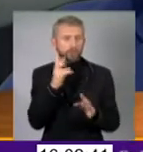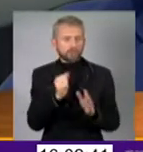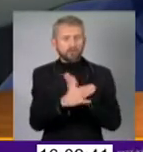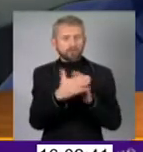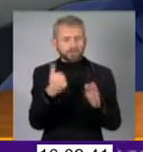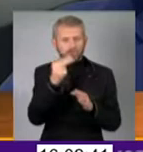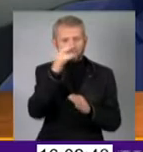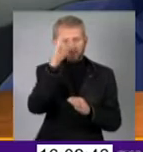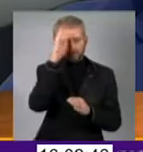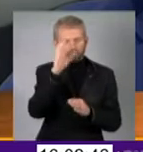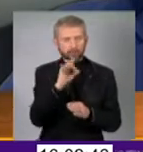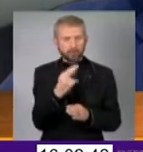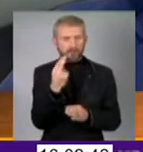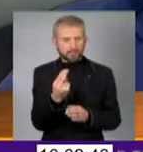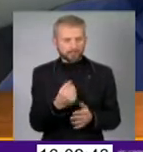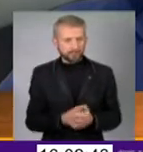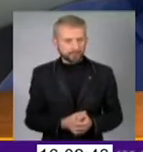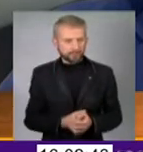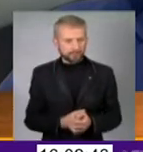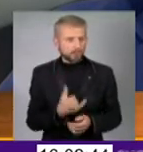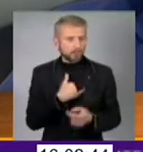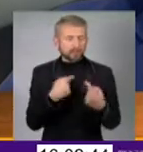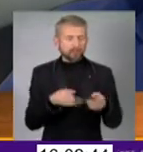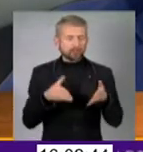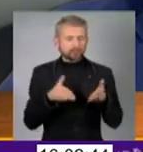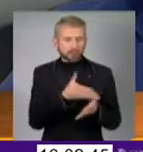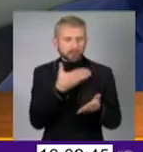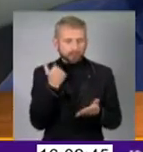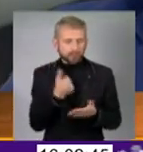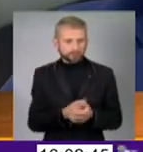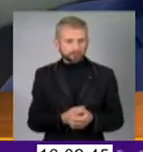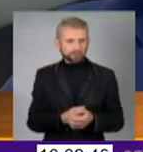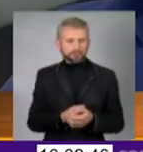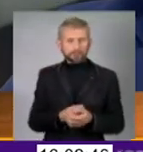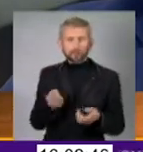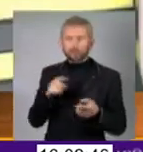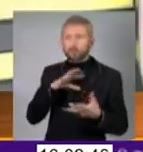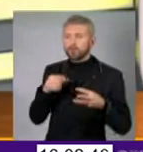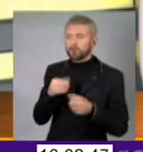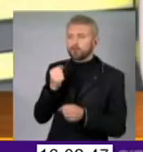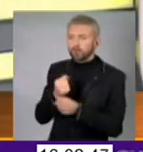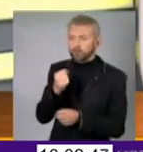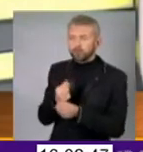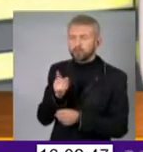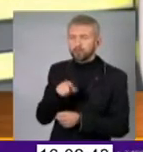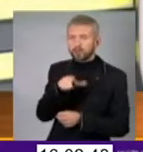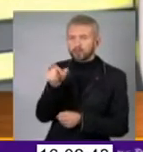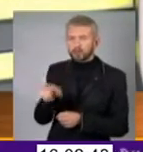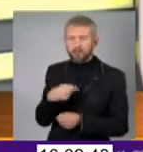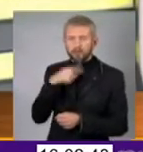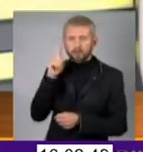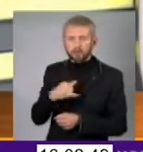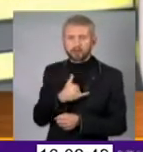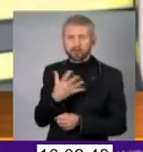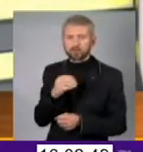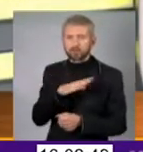виклики освітньо-соціальні. Ну, у нас іншого шляху немає. Так, і відповідно комунікація. Висновок робимо. Ті кияни, я знаю, що ще у нас